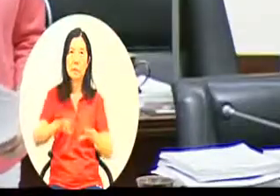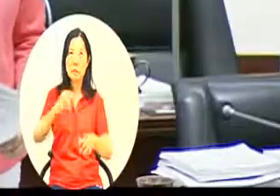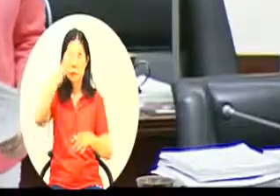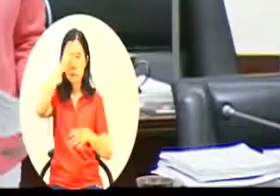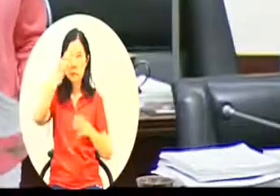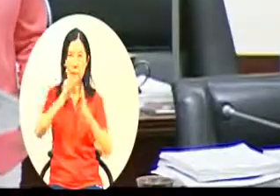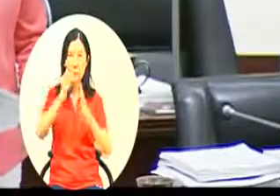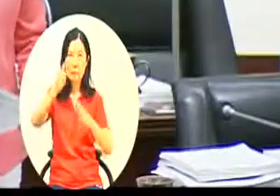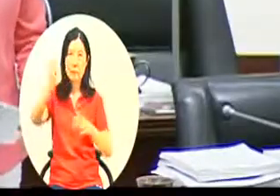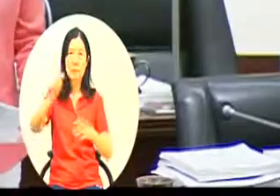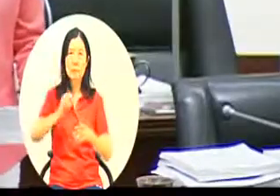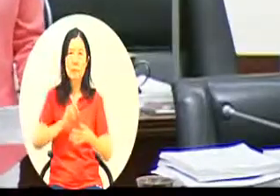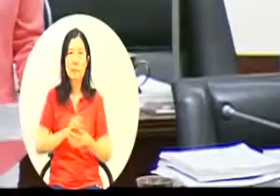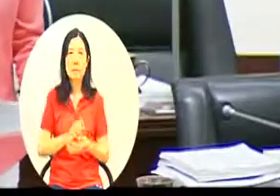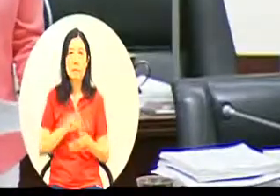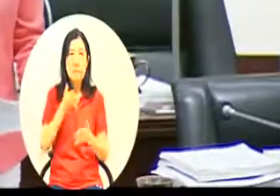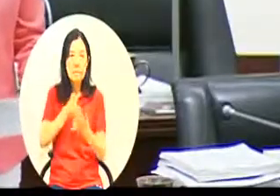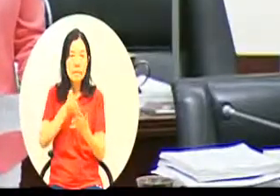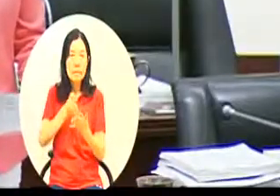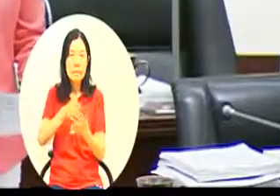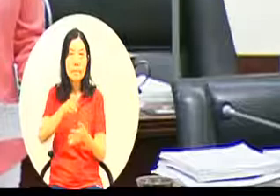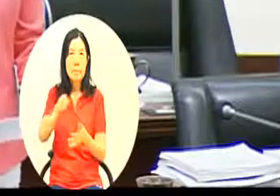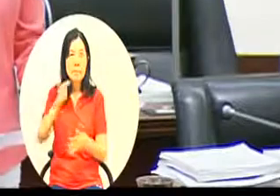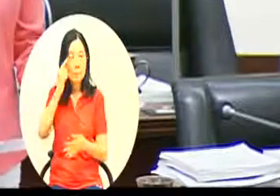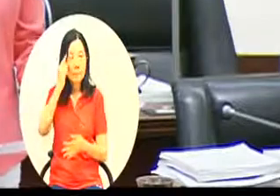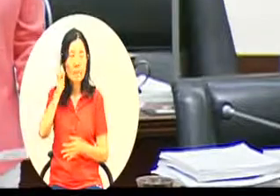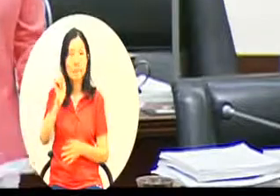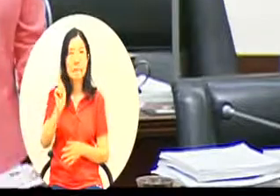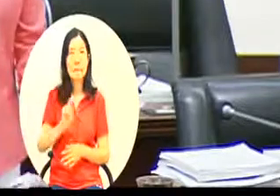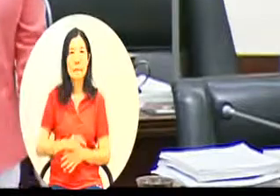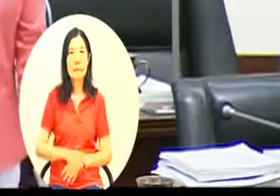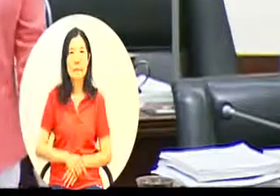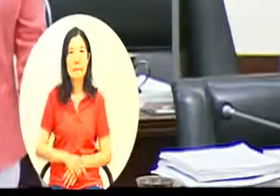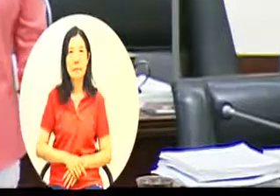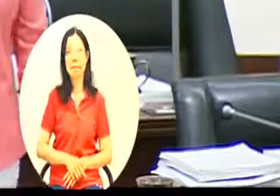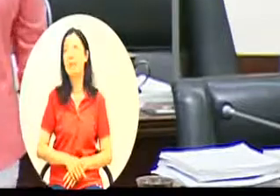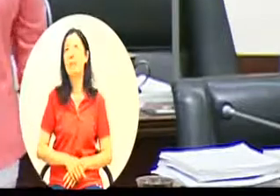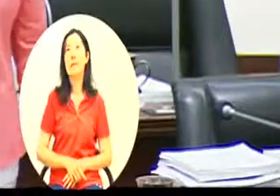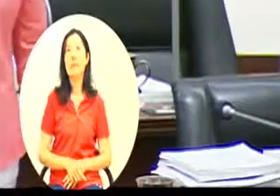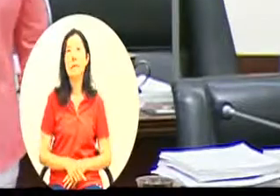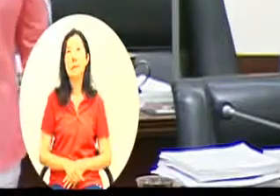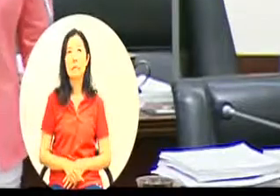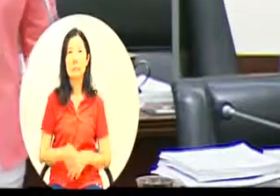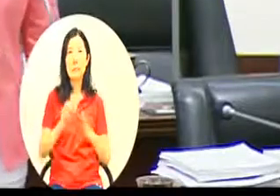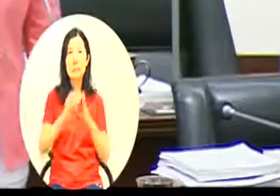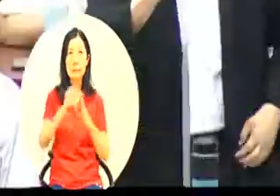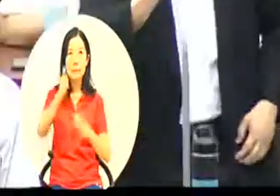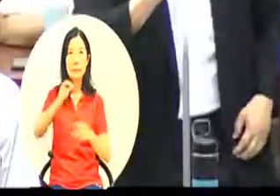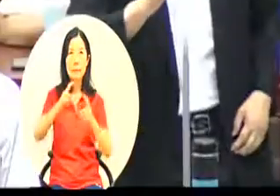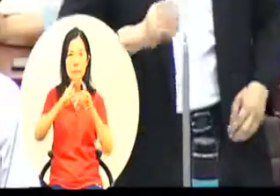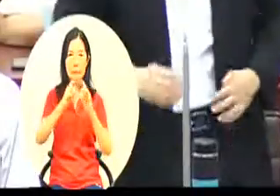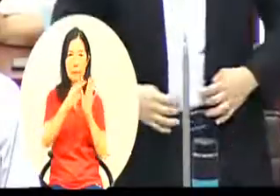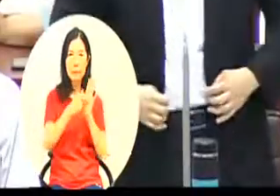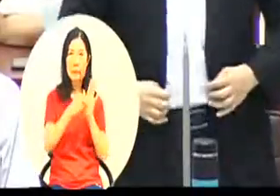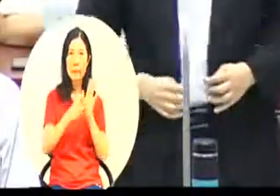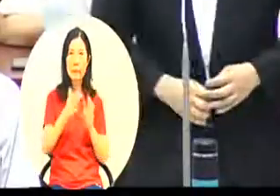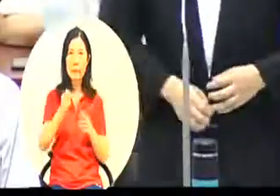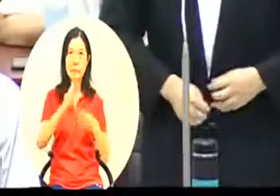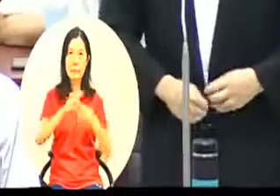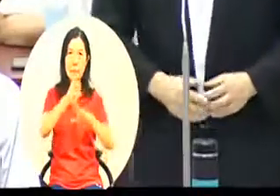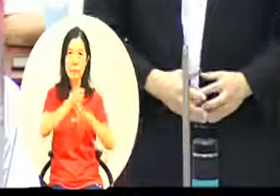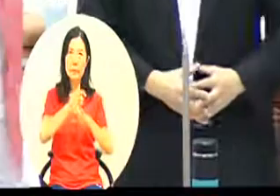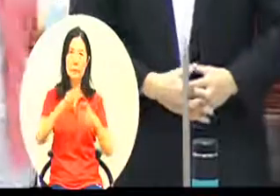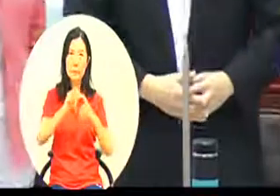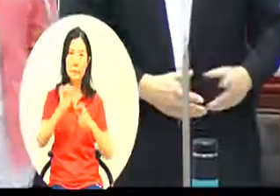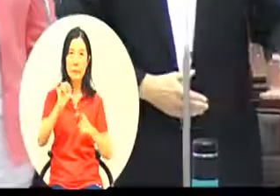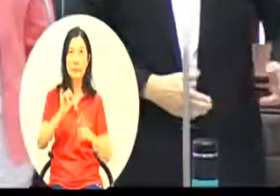事情呢发表一下您的看法。 请局长回答。 谢谢主席，谢谢李议